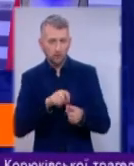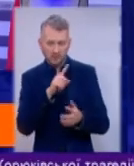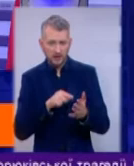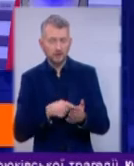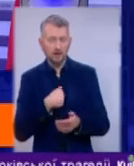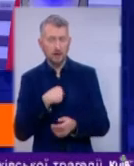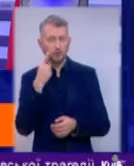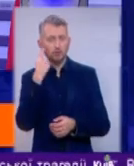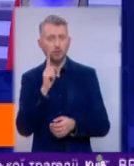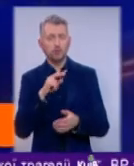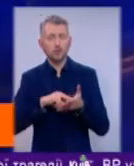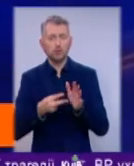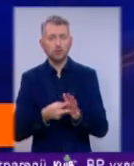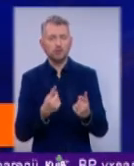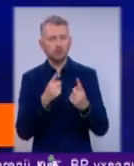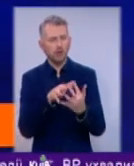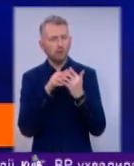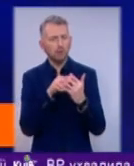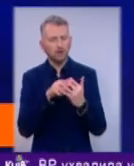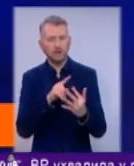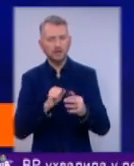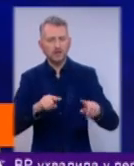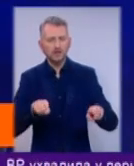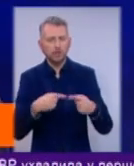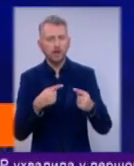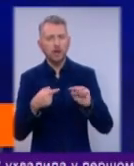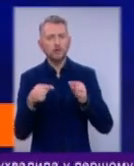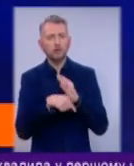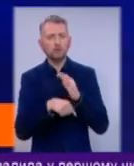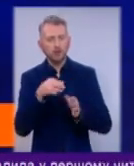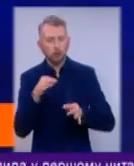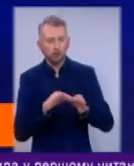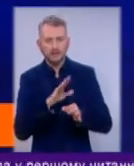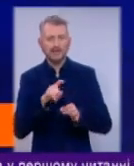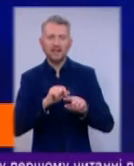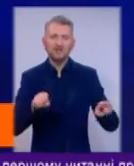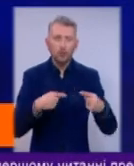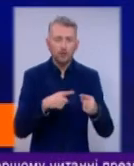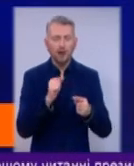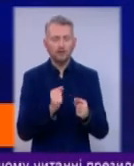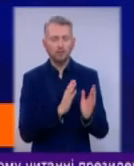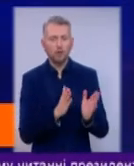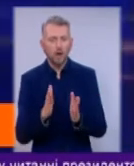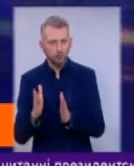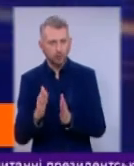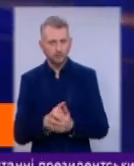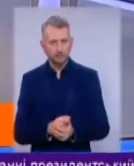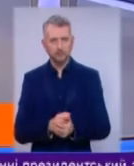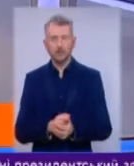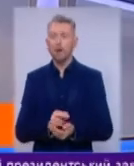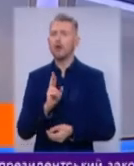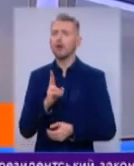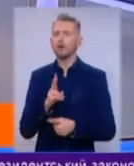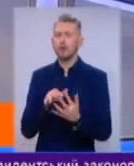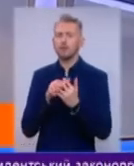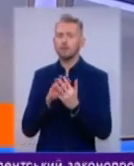що планується велика битва саме за створення антикорупційного суду. Точніше, навіть не за створення, а за процедуру. Яким чином ця